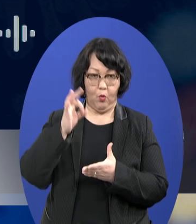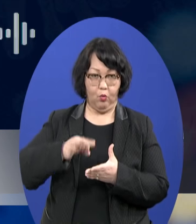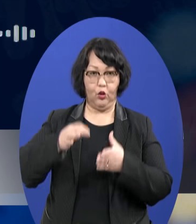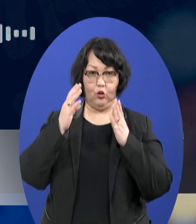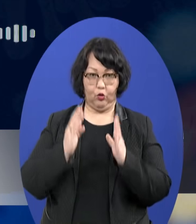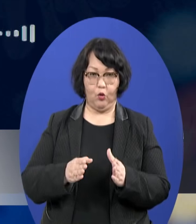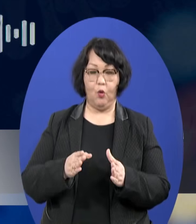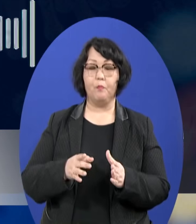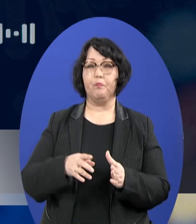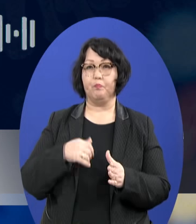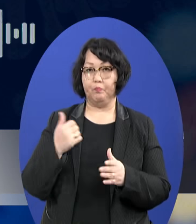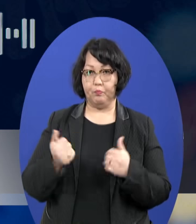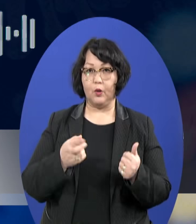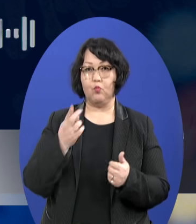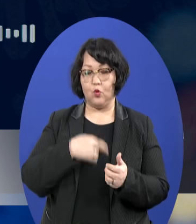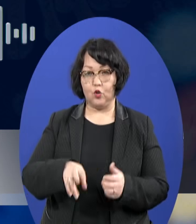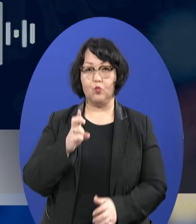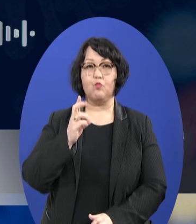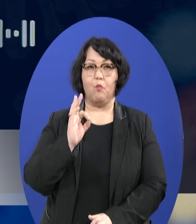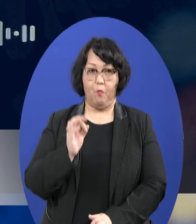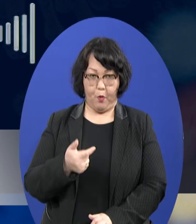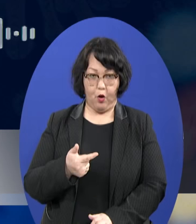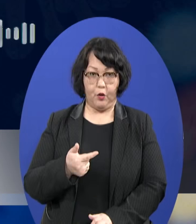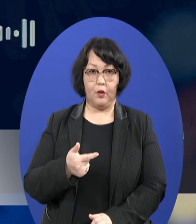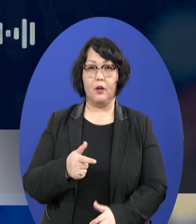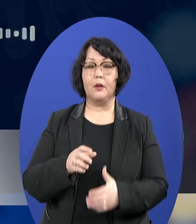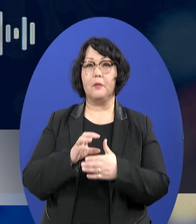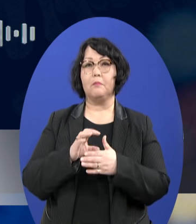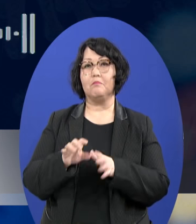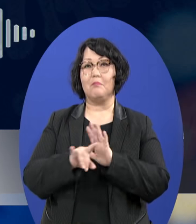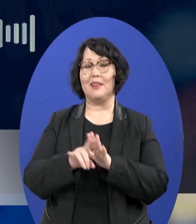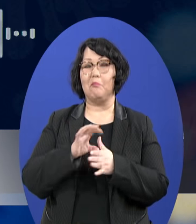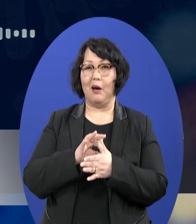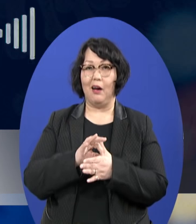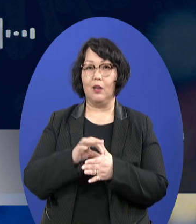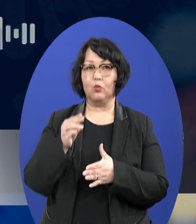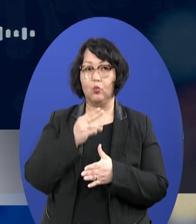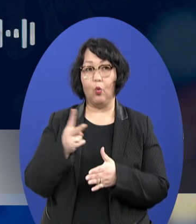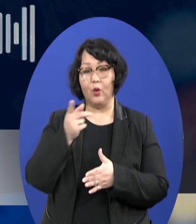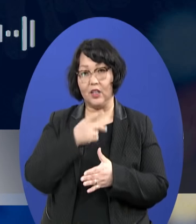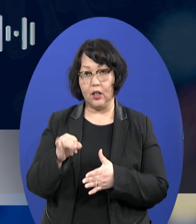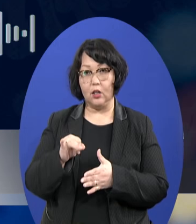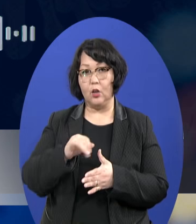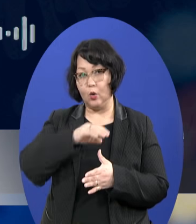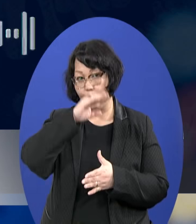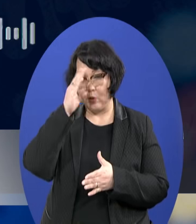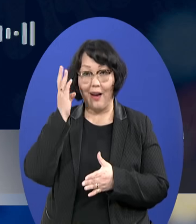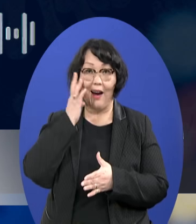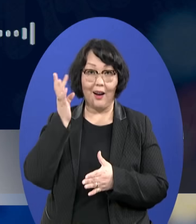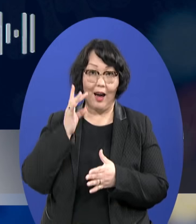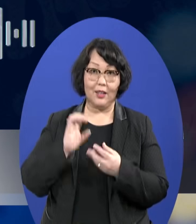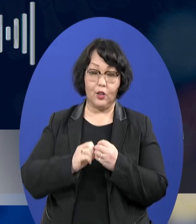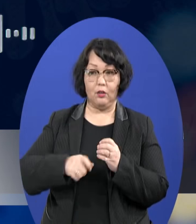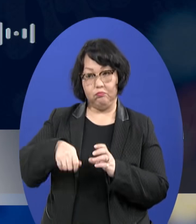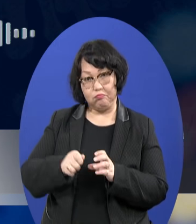бусад одоо бог малын махыг түүхийгэрч тэр дулааны аргаар боловсруулсан